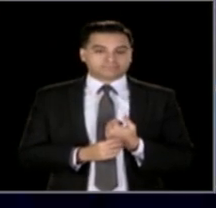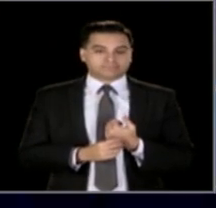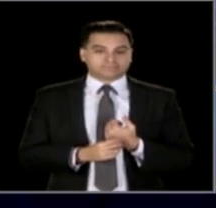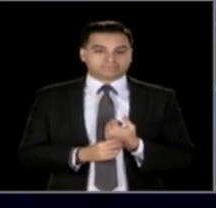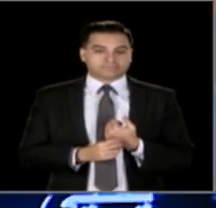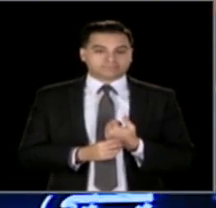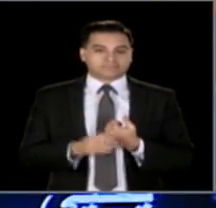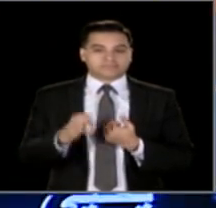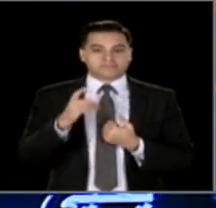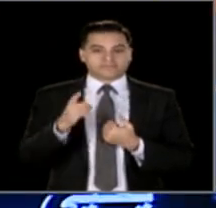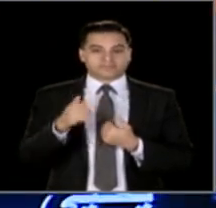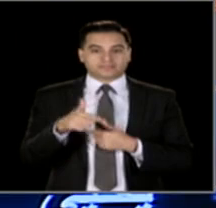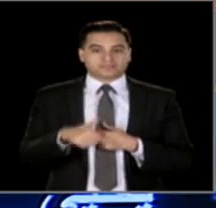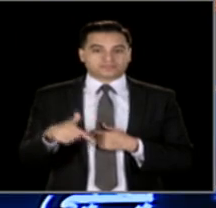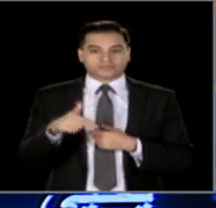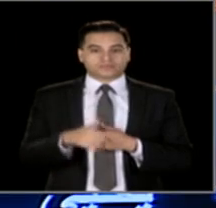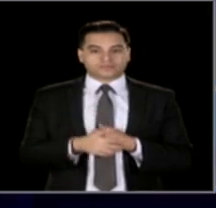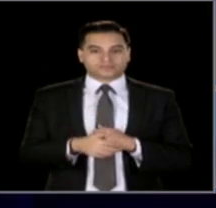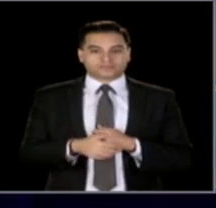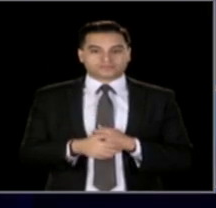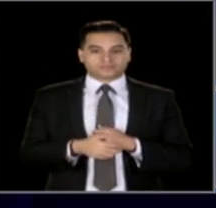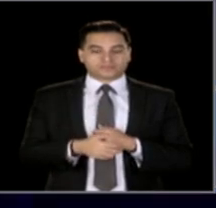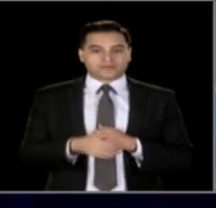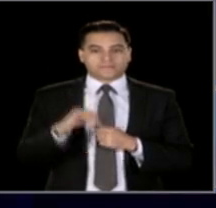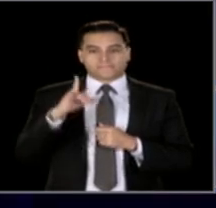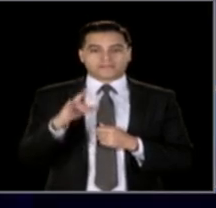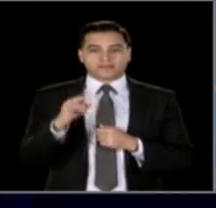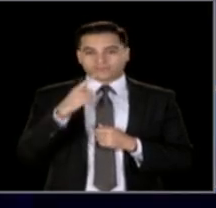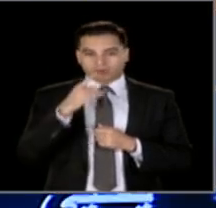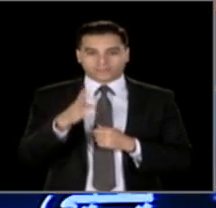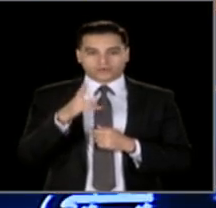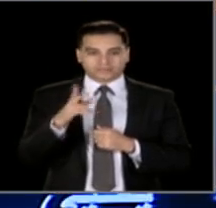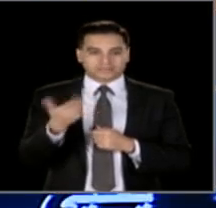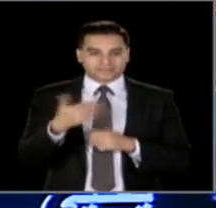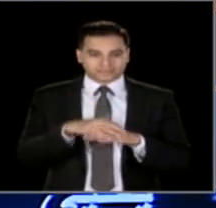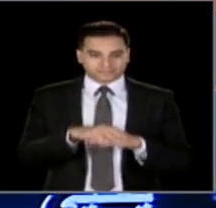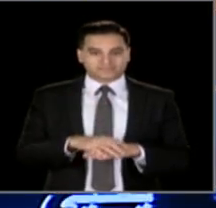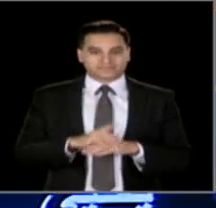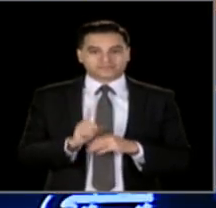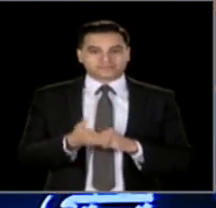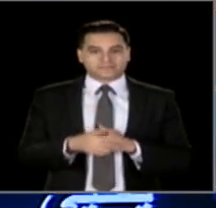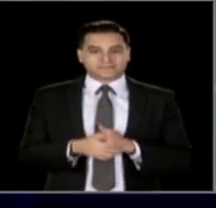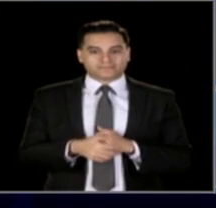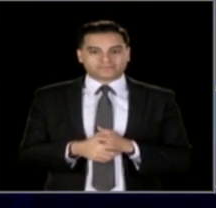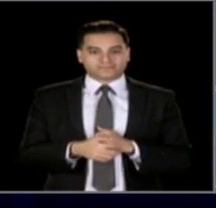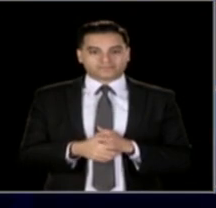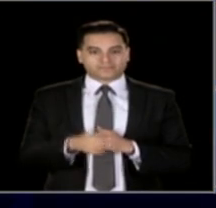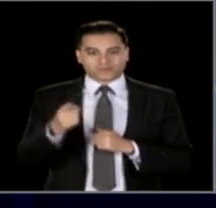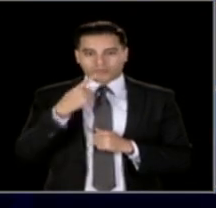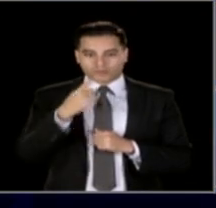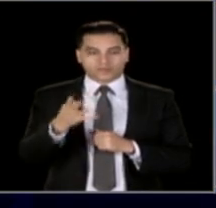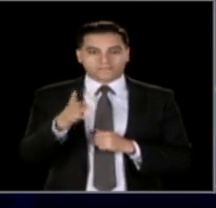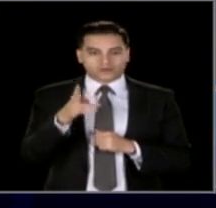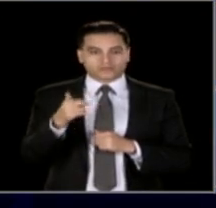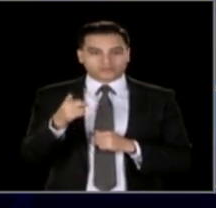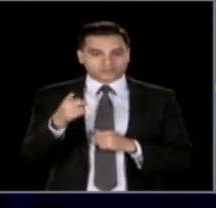في إجابة 26. مريم قلتي كام؟ 24. ليه يا مريم ما دوستيش على البازر؟ انتي قلتي 24. عايز